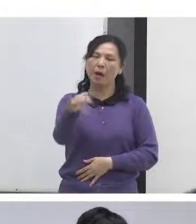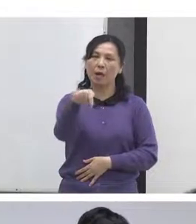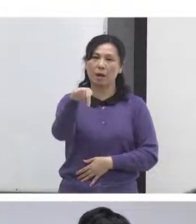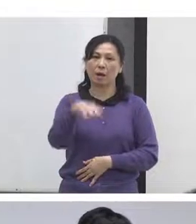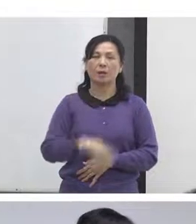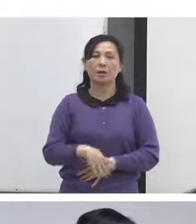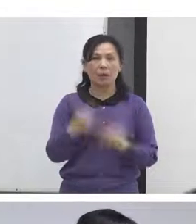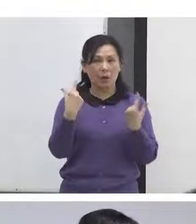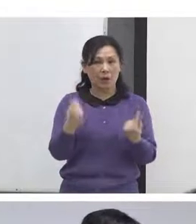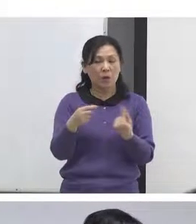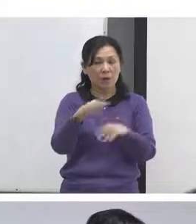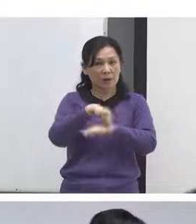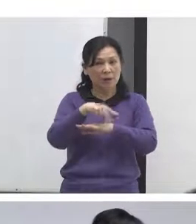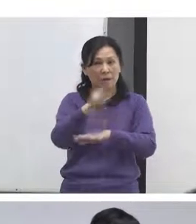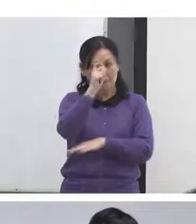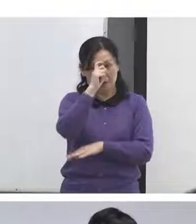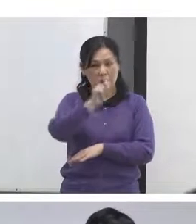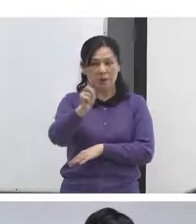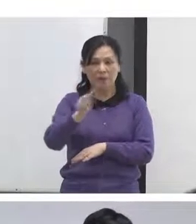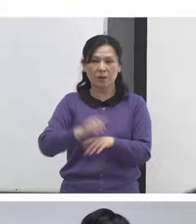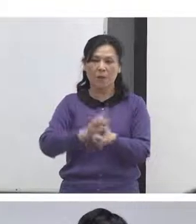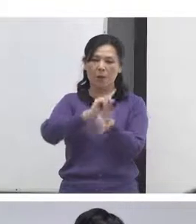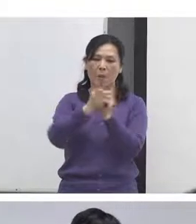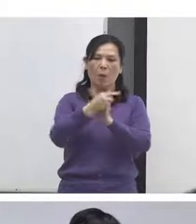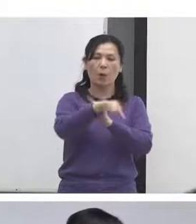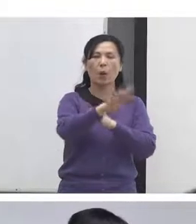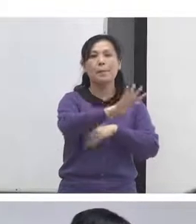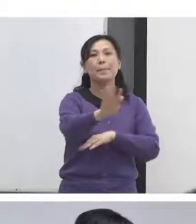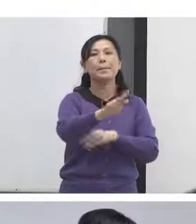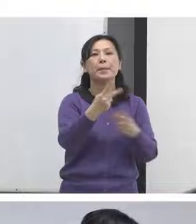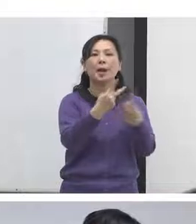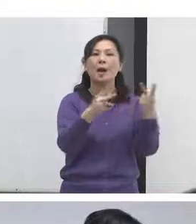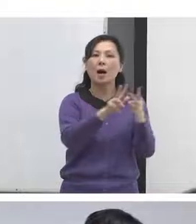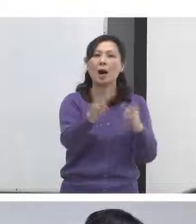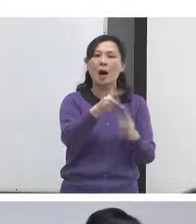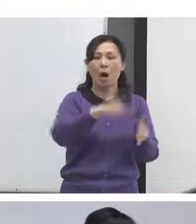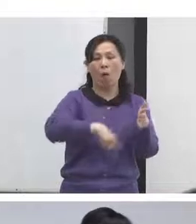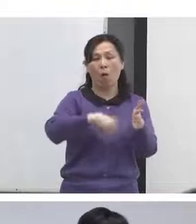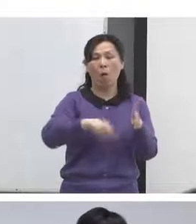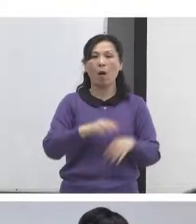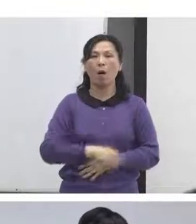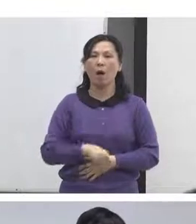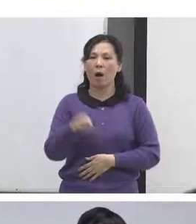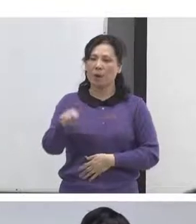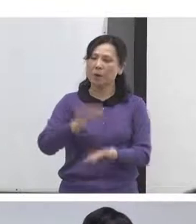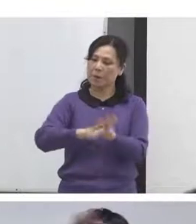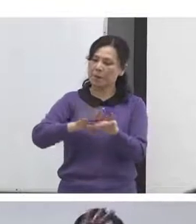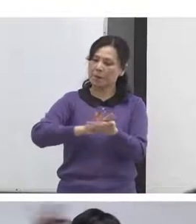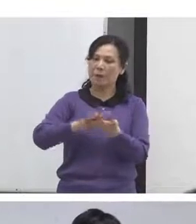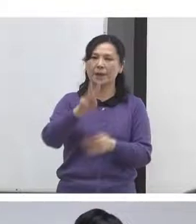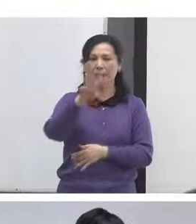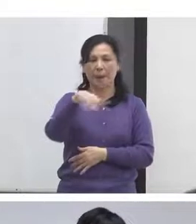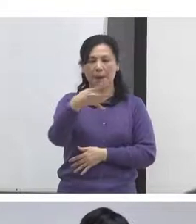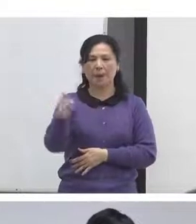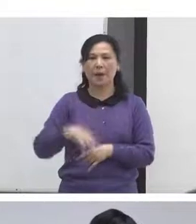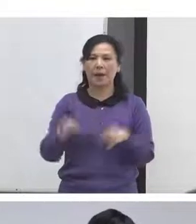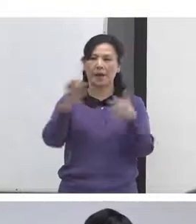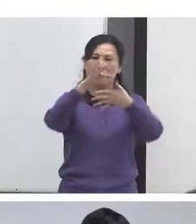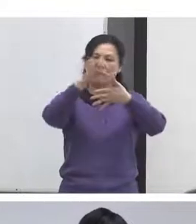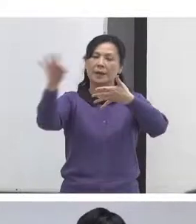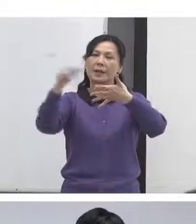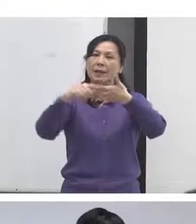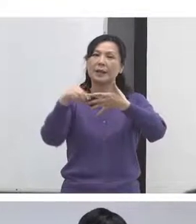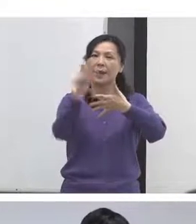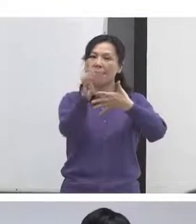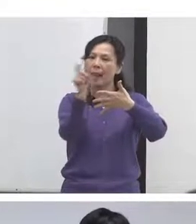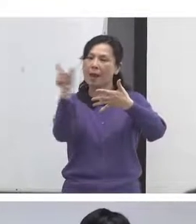来的设计的就是说希望它能够很容易被转换成其他格式，所以就是说它必须要很干净的表格，像第一行是栏位，第二行是值，你